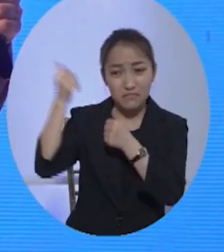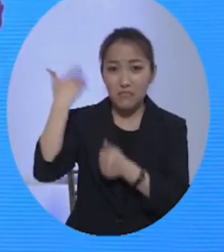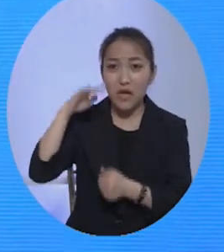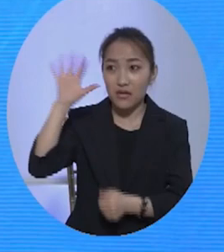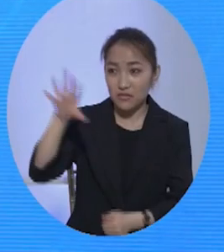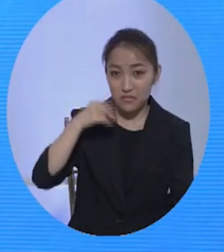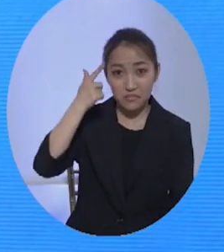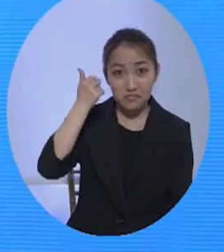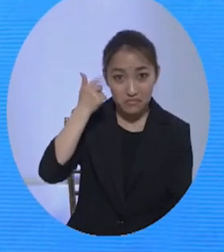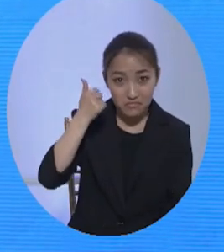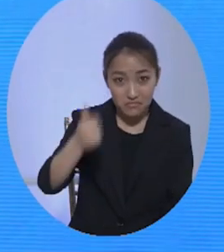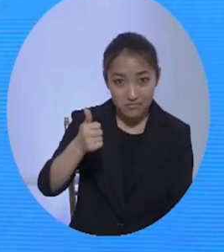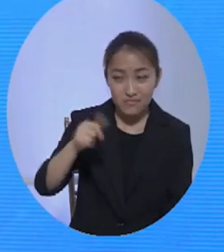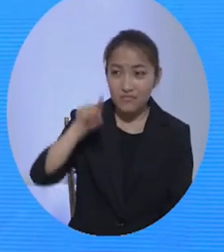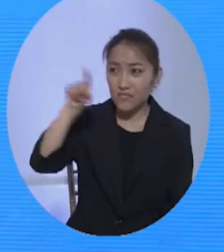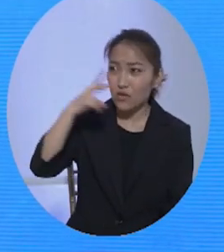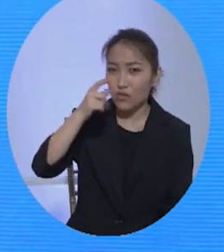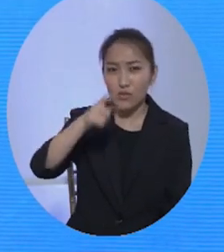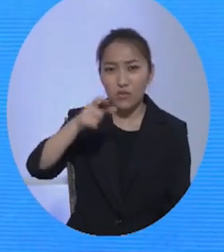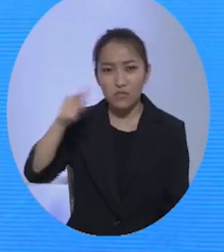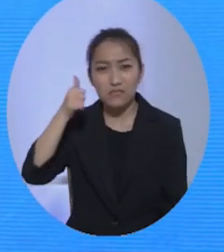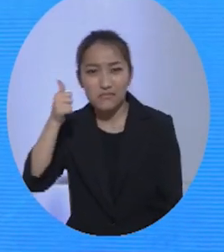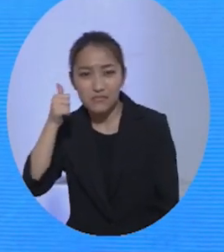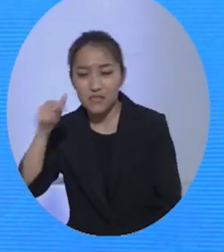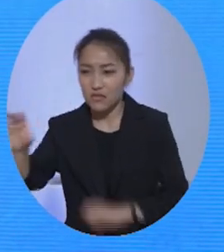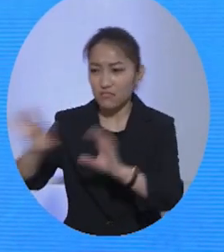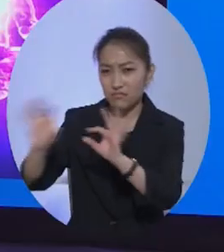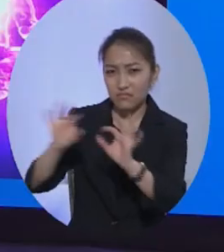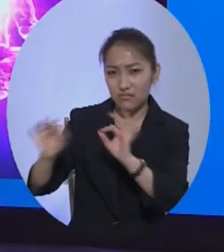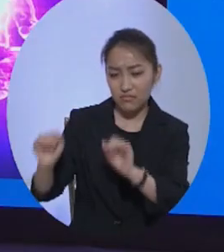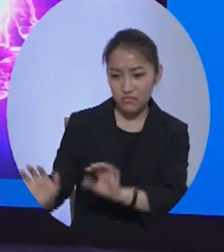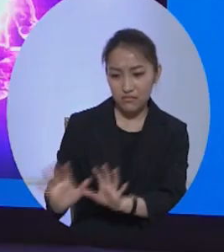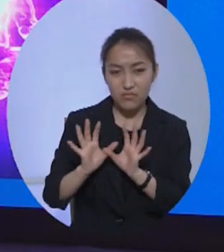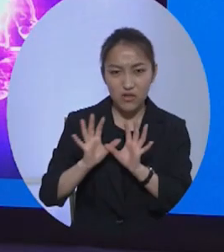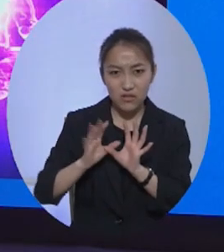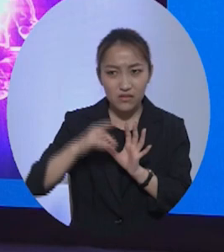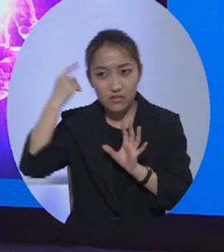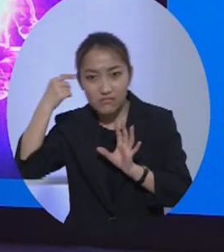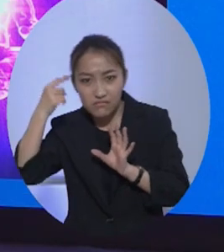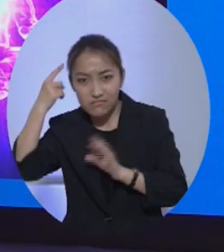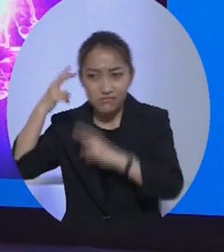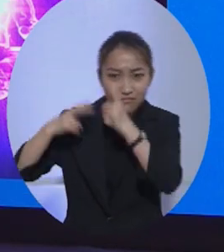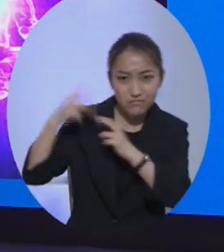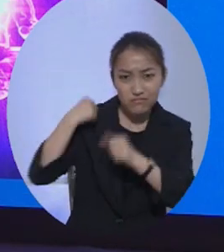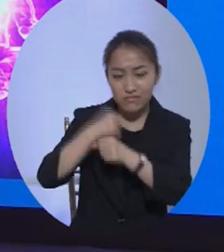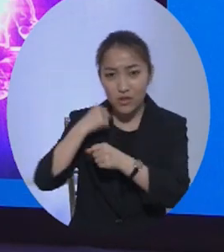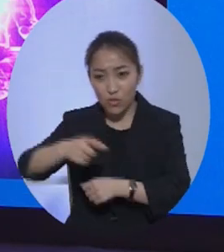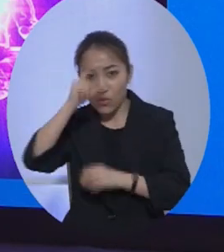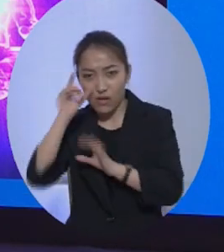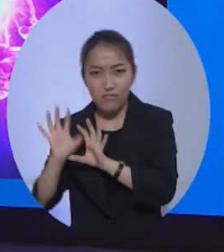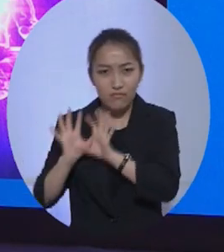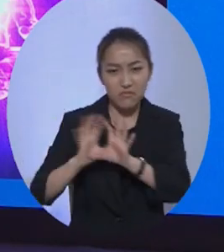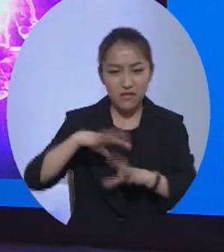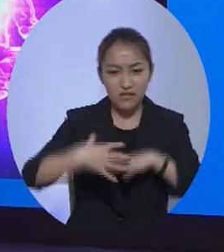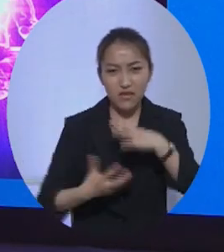тэр шилдэг агуучуудыг хүчтэнүүдийг цуглуулж дэлхийг эзэлсэн юм байна шүү дээ. Оюун ухаанаараа. Тэгвэл таа ч гэсэн бид ч